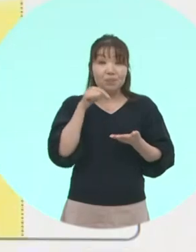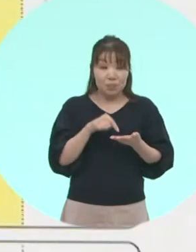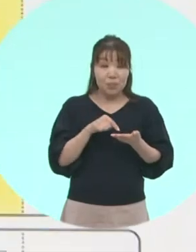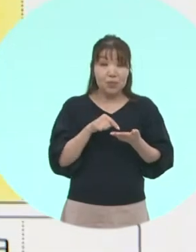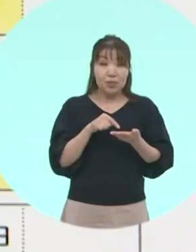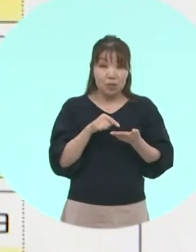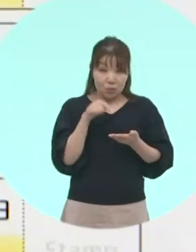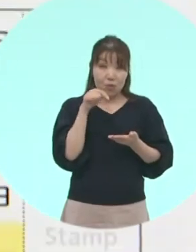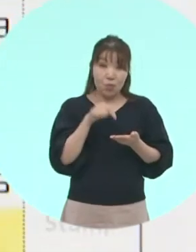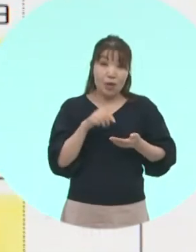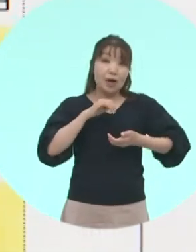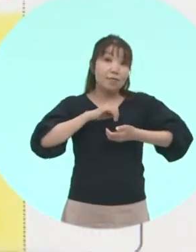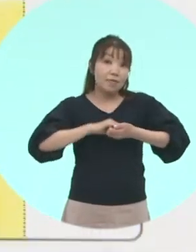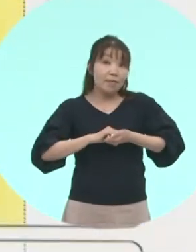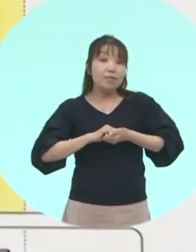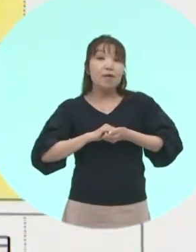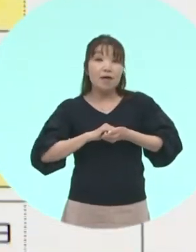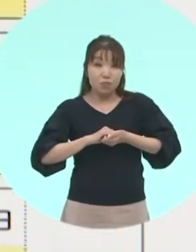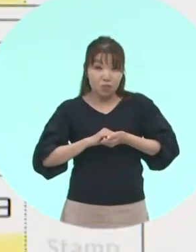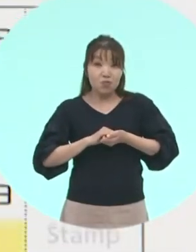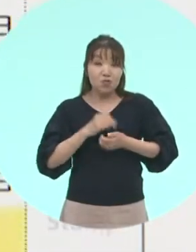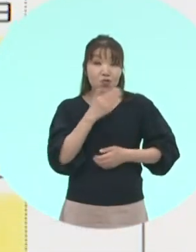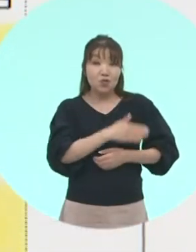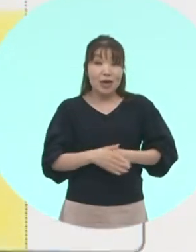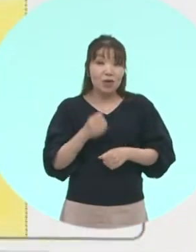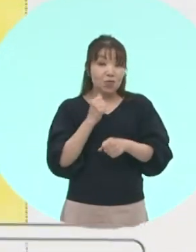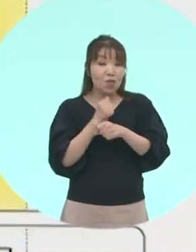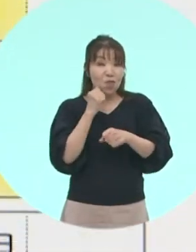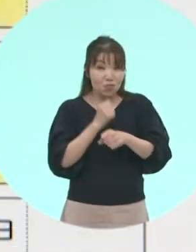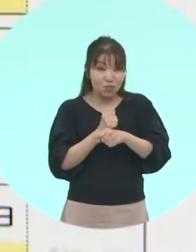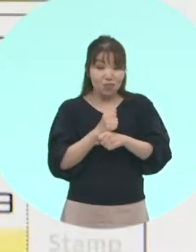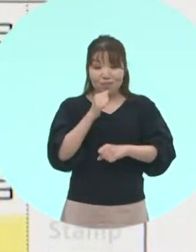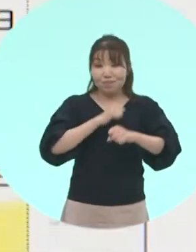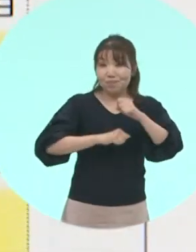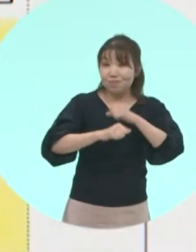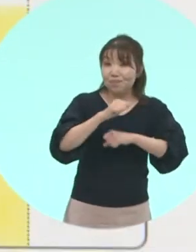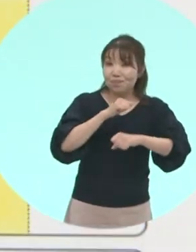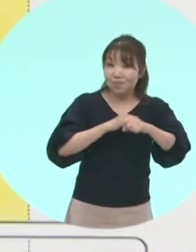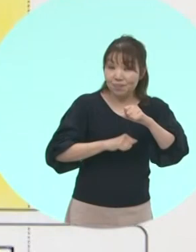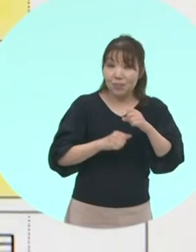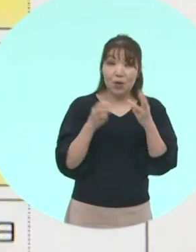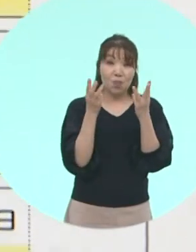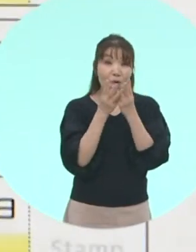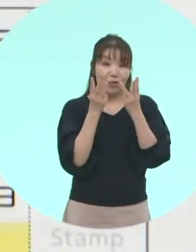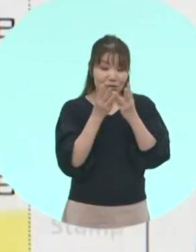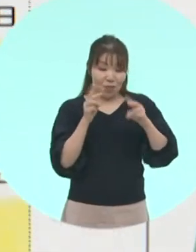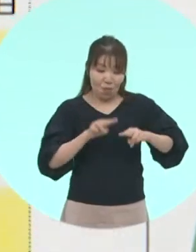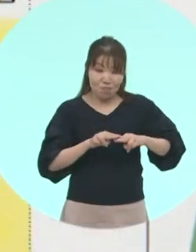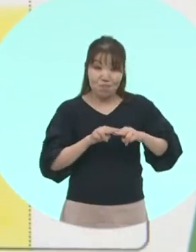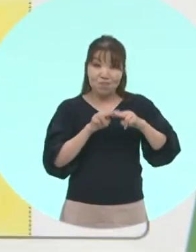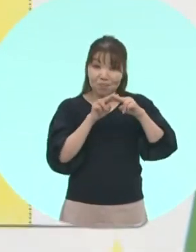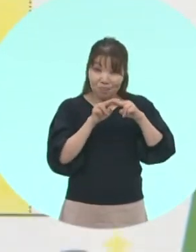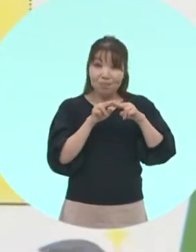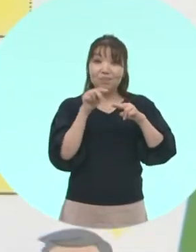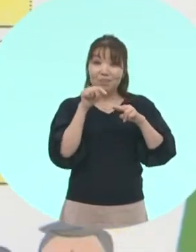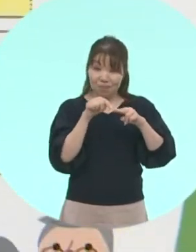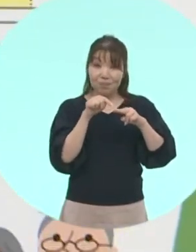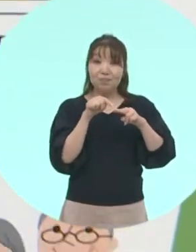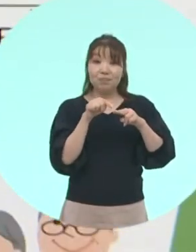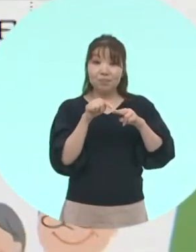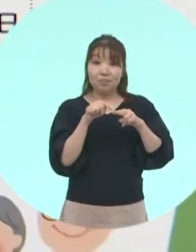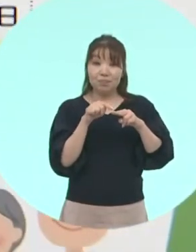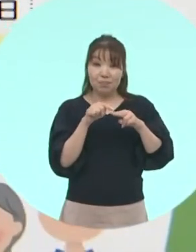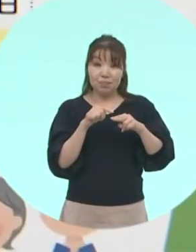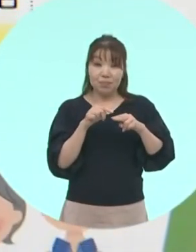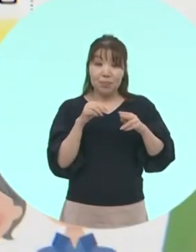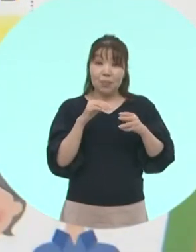各市町村が設定している健康づくりメニューに取り組み、ポイントを貯めます。所